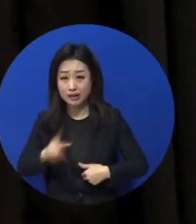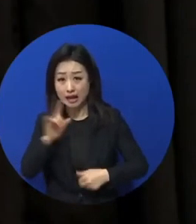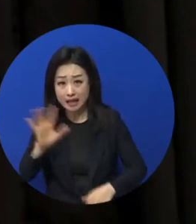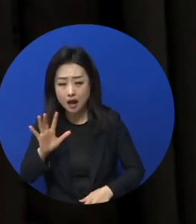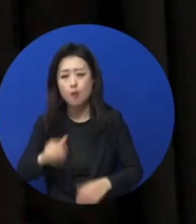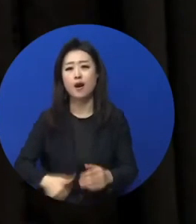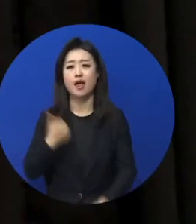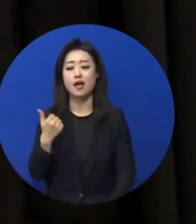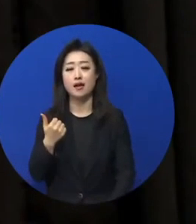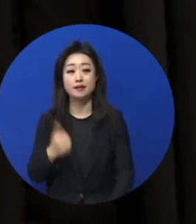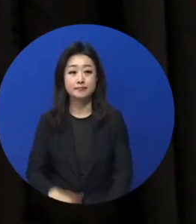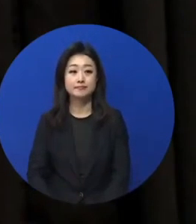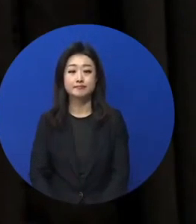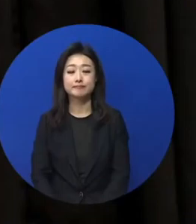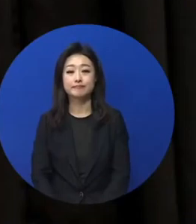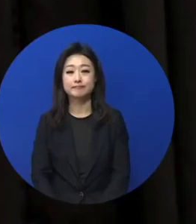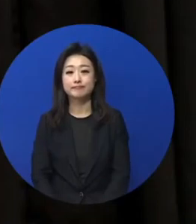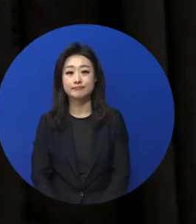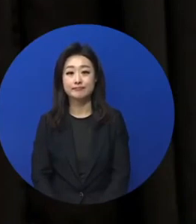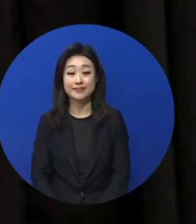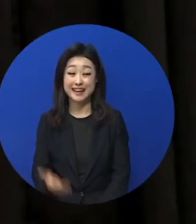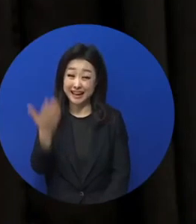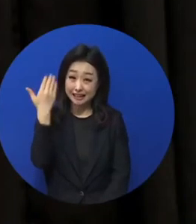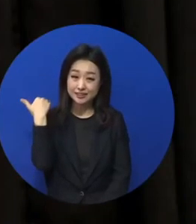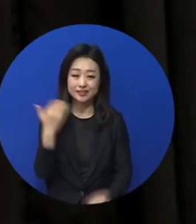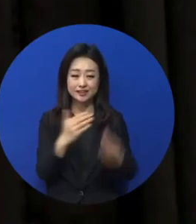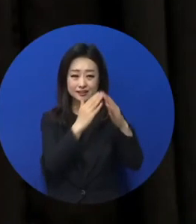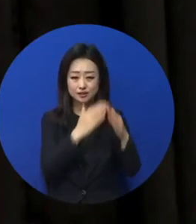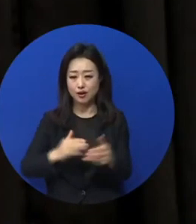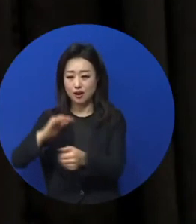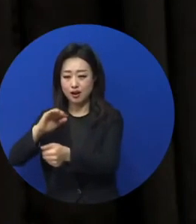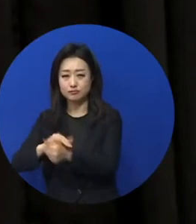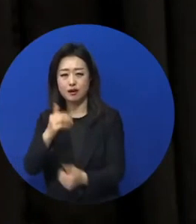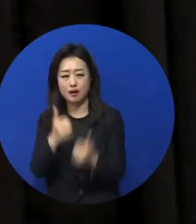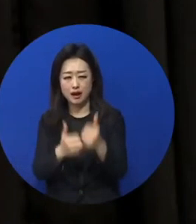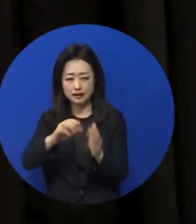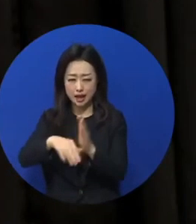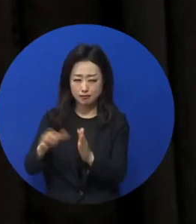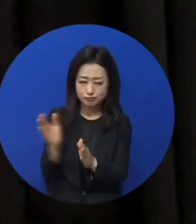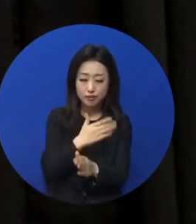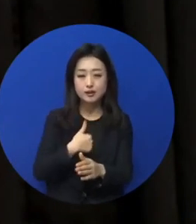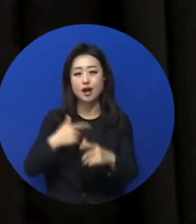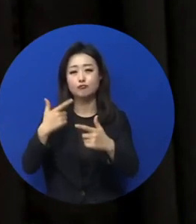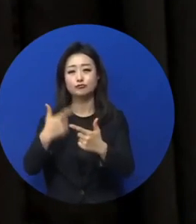저는 지역주의가 기세등등하던 그 시절부터 부산에서 정치를 시작했습니다.